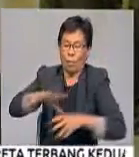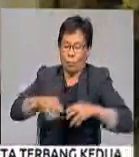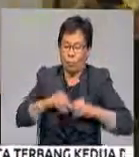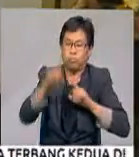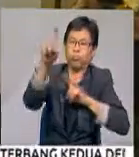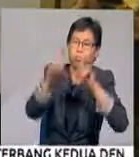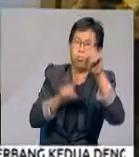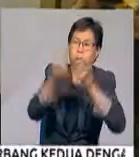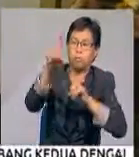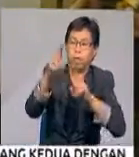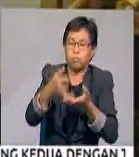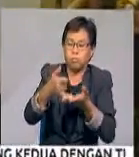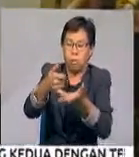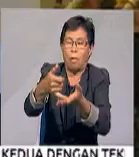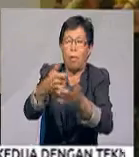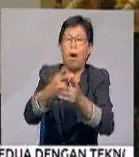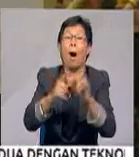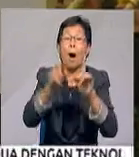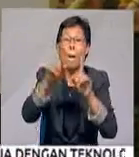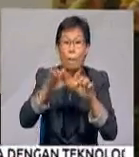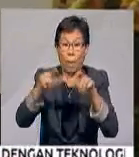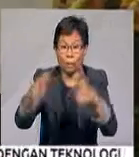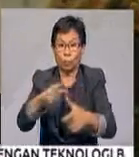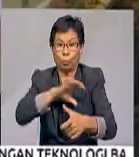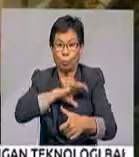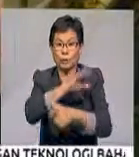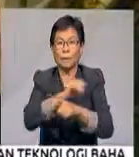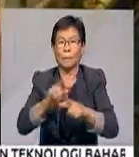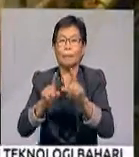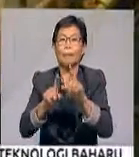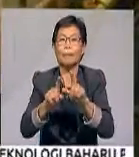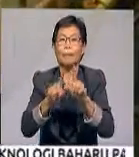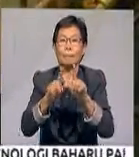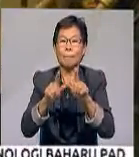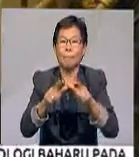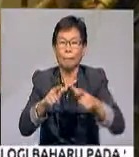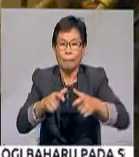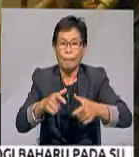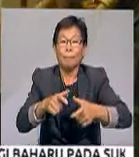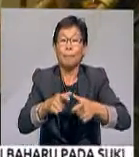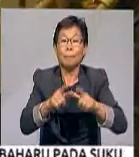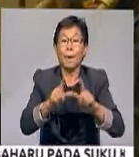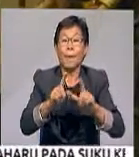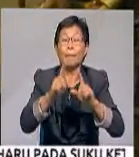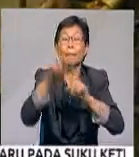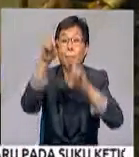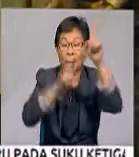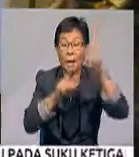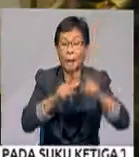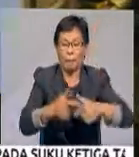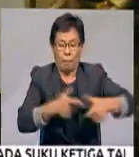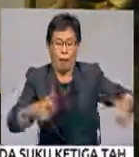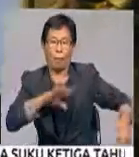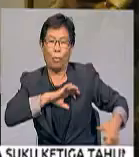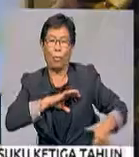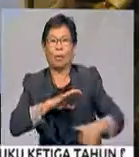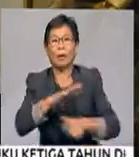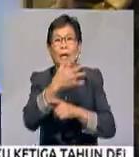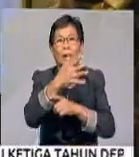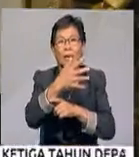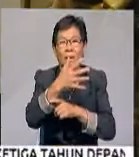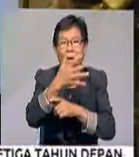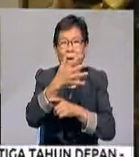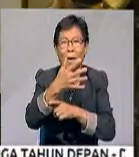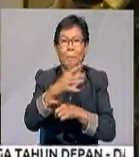darjah kepahlawanan pasukan polis Dan pingat keberanian polis daripada jumlah itu 56 penerima darjah kebesaran